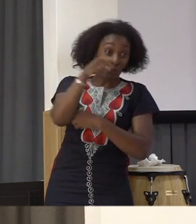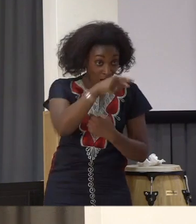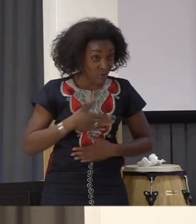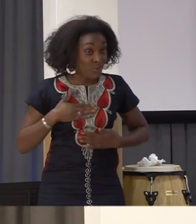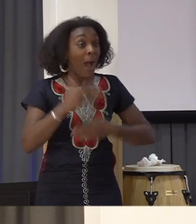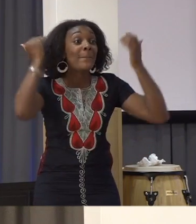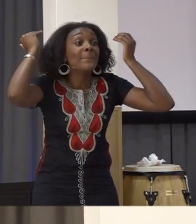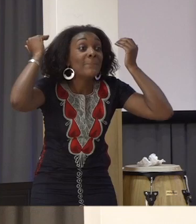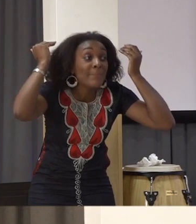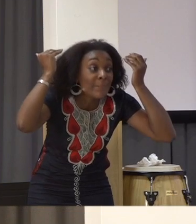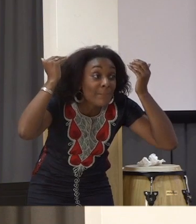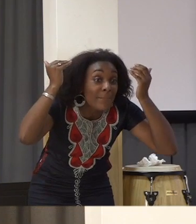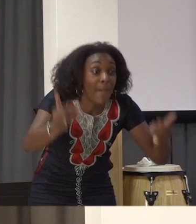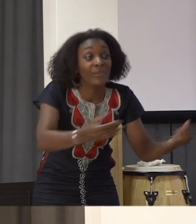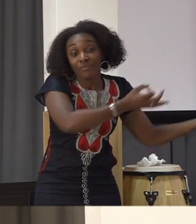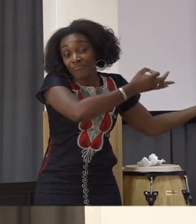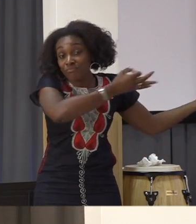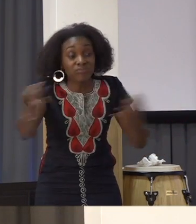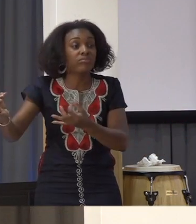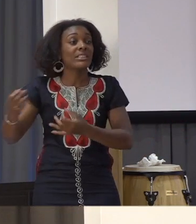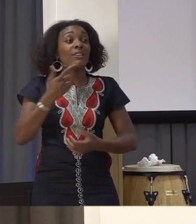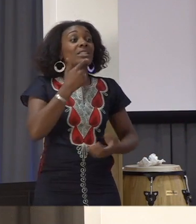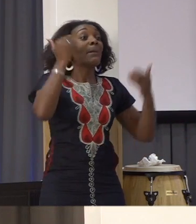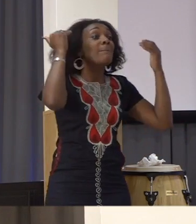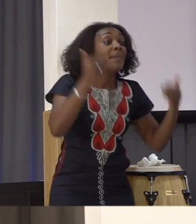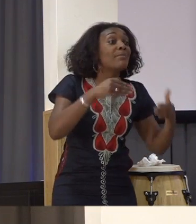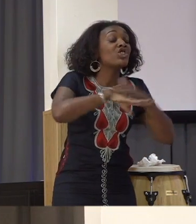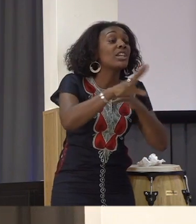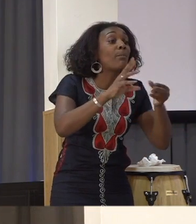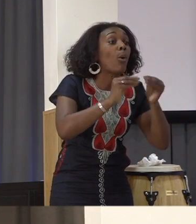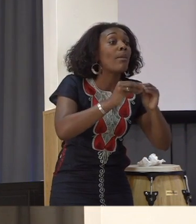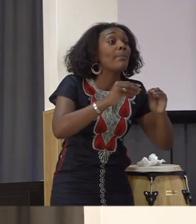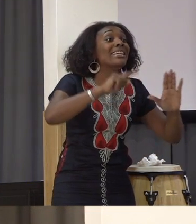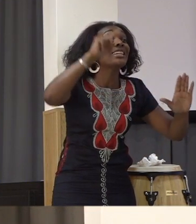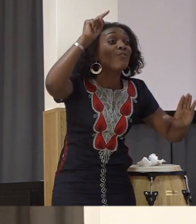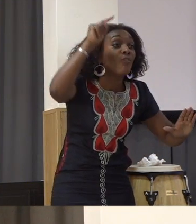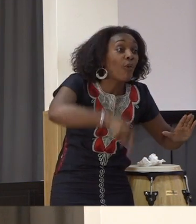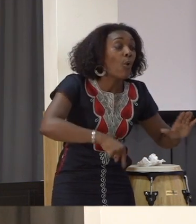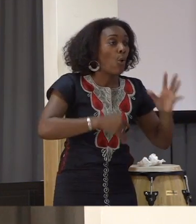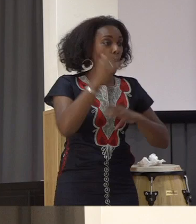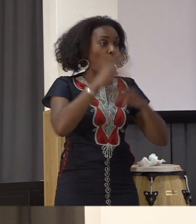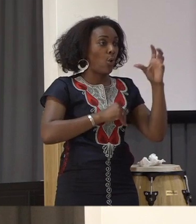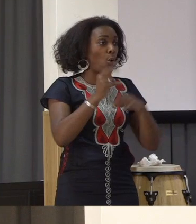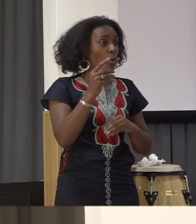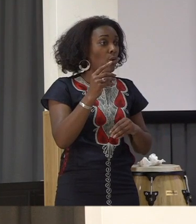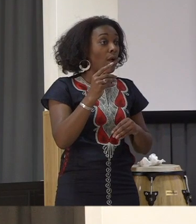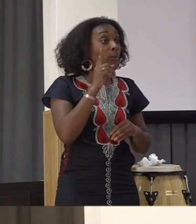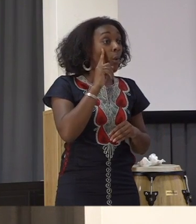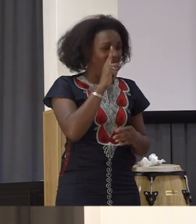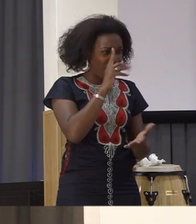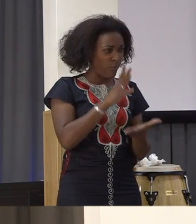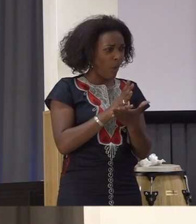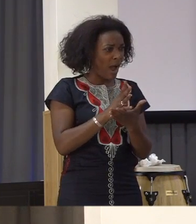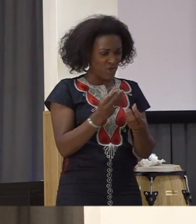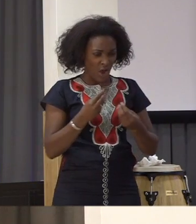Dieu te dit que dans l'épreuve, tu peux être heureux. Et tu dois être heureux. Parce que l'épreuve de ta foi,